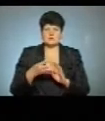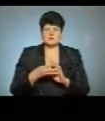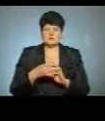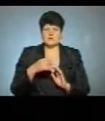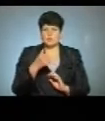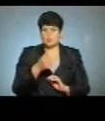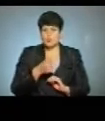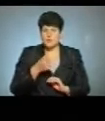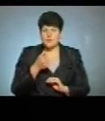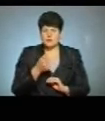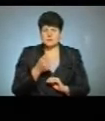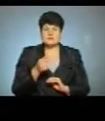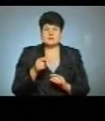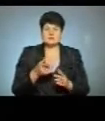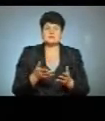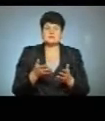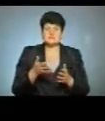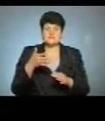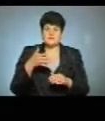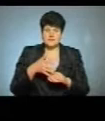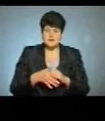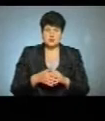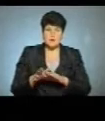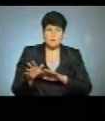1939 році. І, звісно,